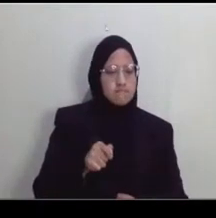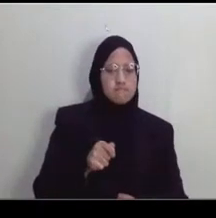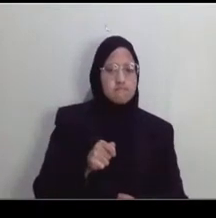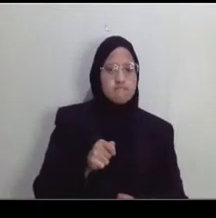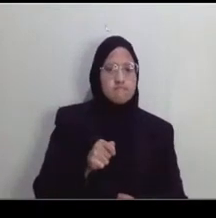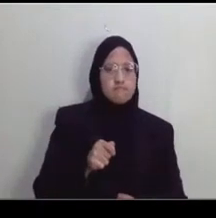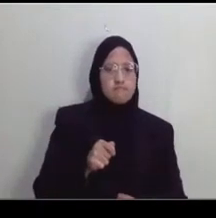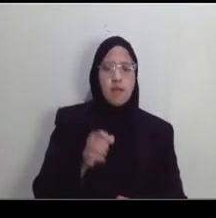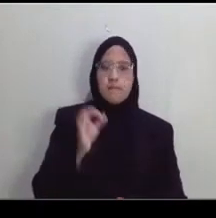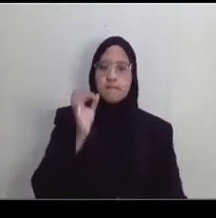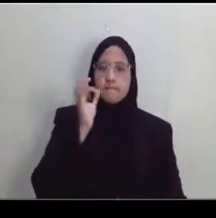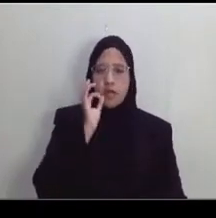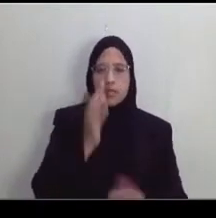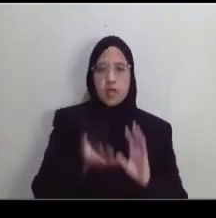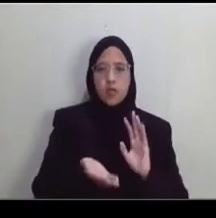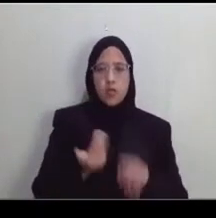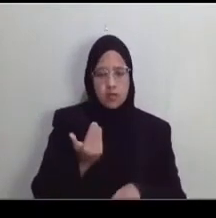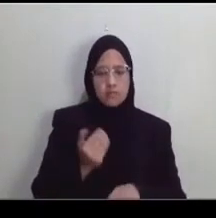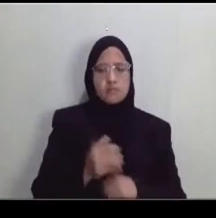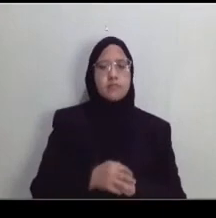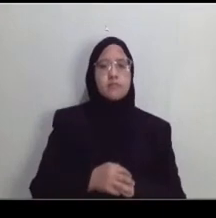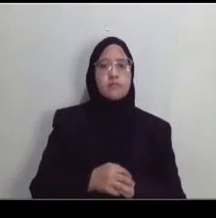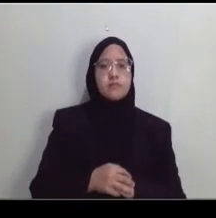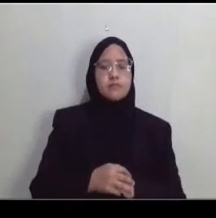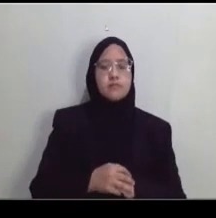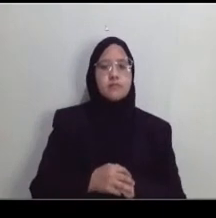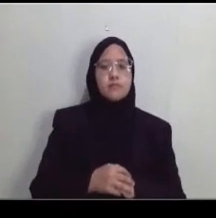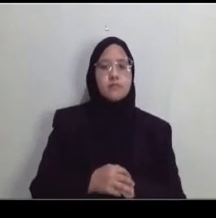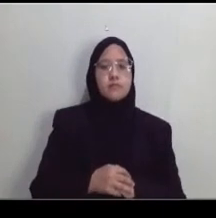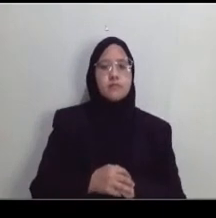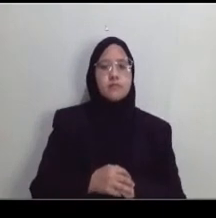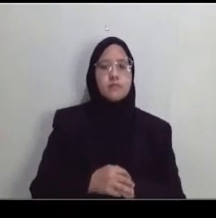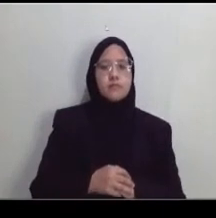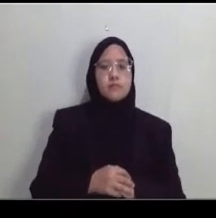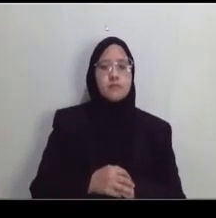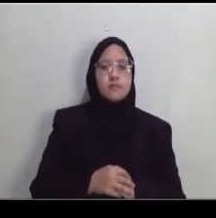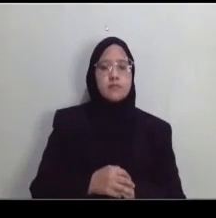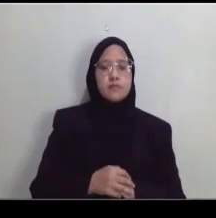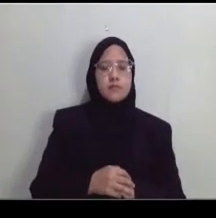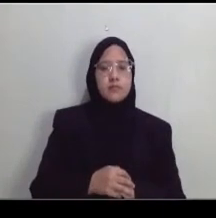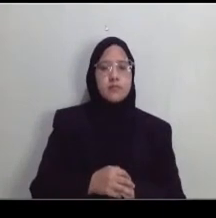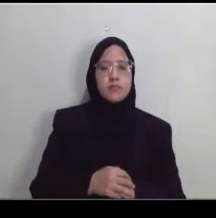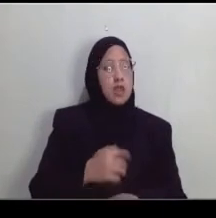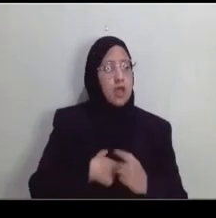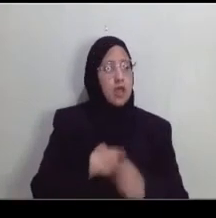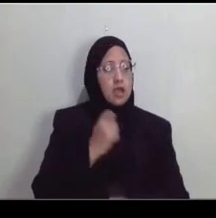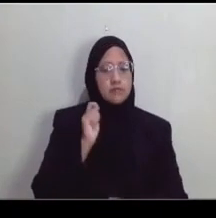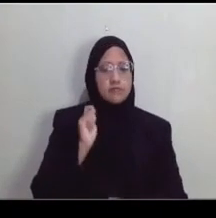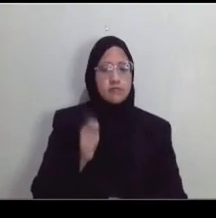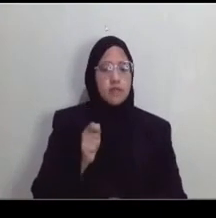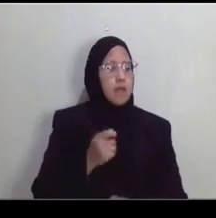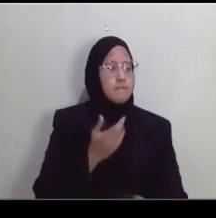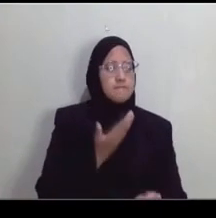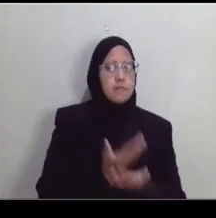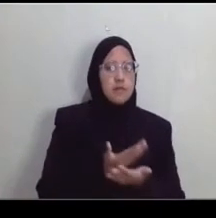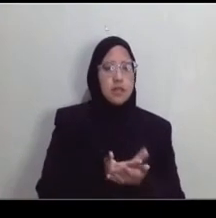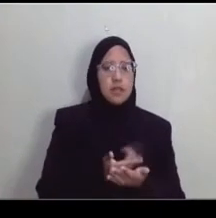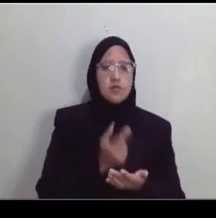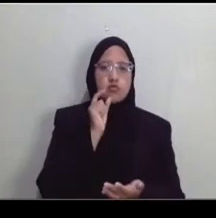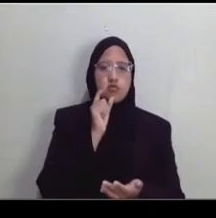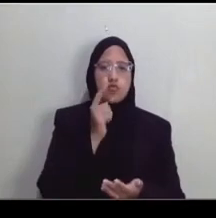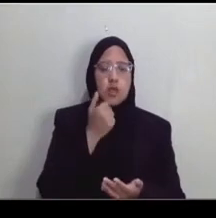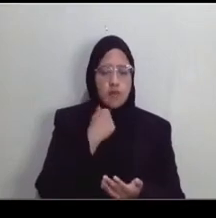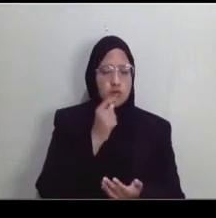Saya ulangi mentuti pribadinya untuk senantiasa megang Teguh prinsip-prinsip kode etik dan perilaku